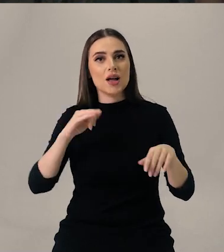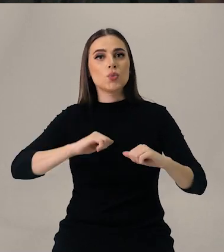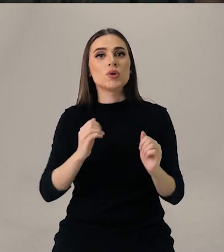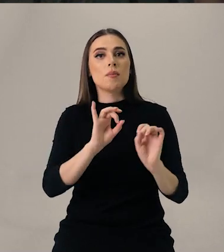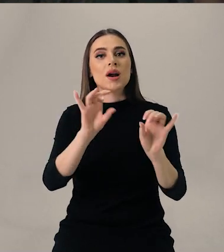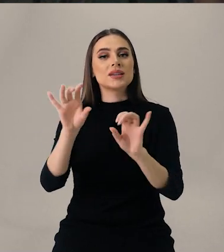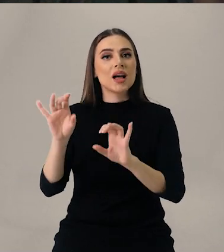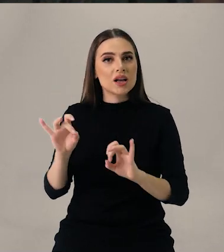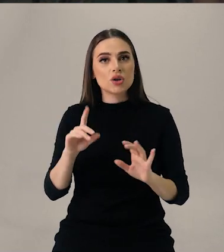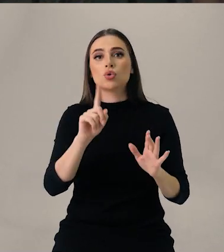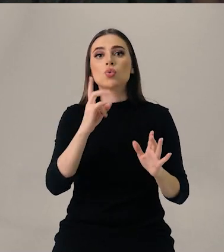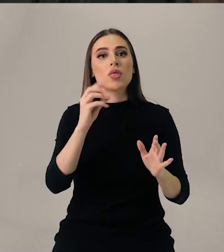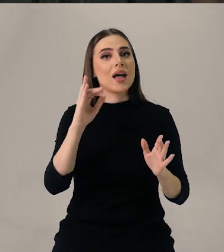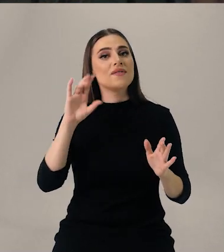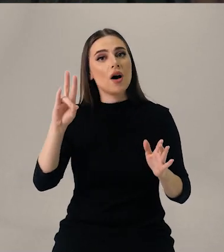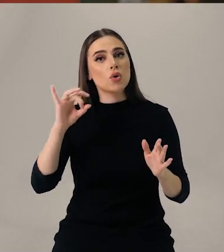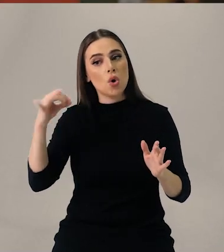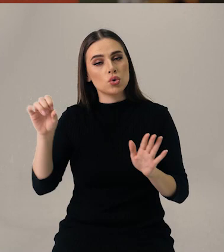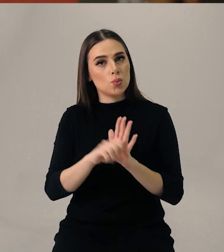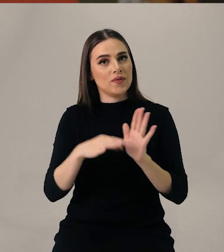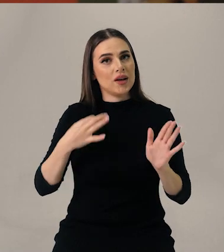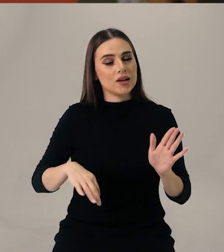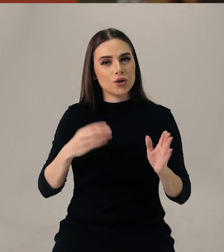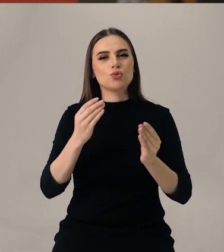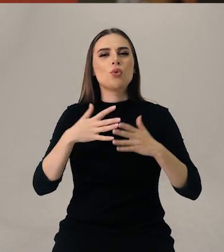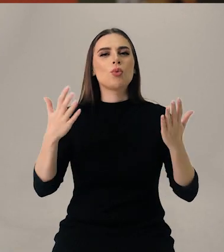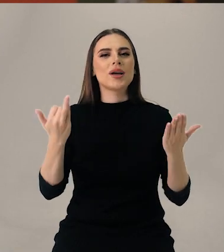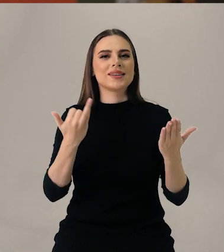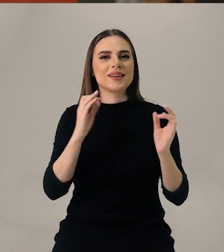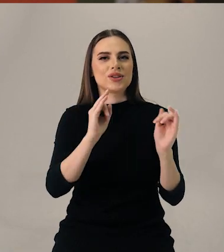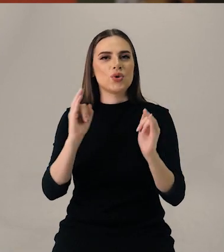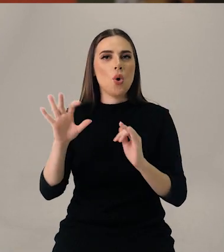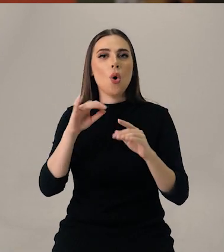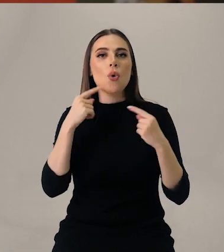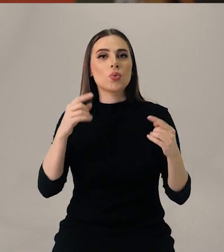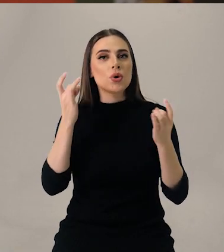она называется «Не Иван Грозный убивает своего сына». Еще больше интересных историй